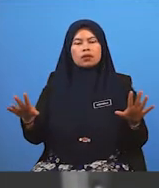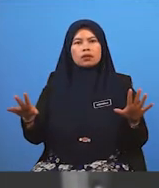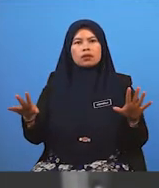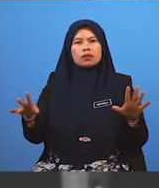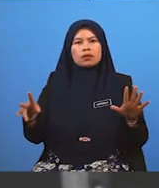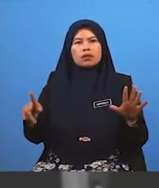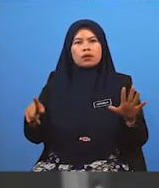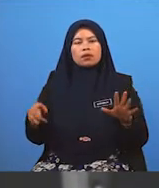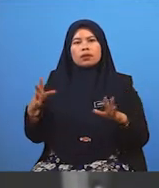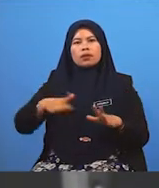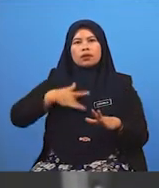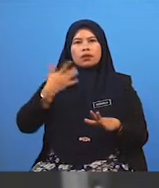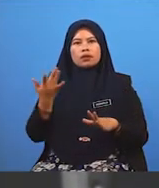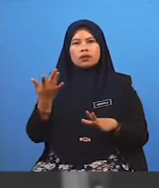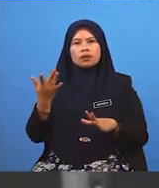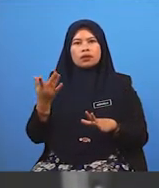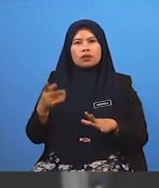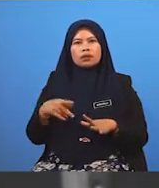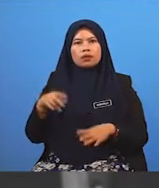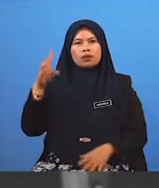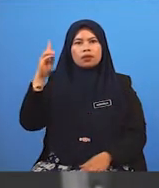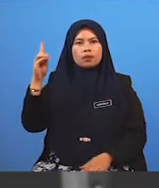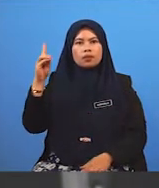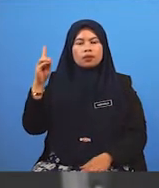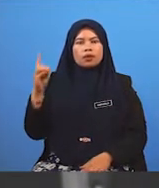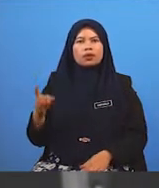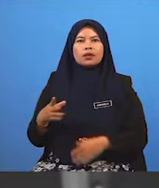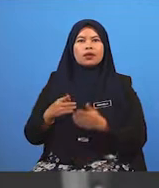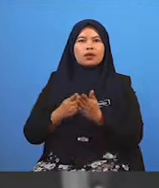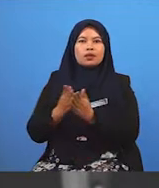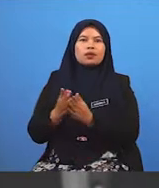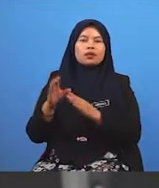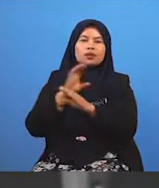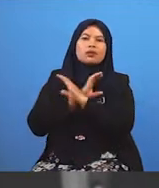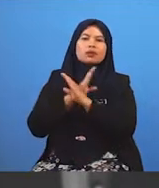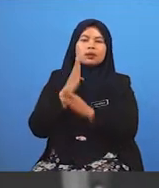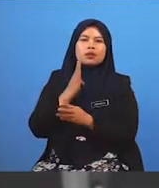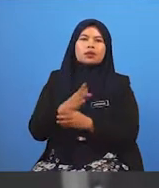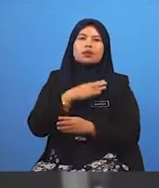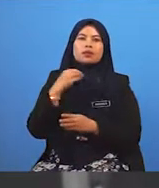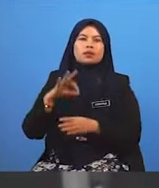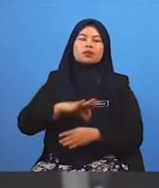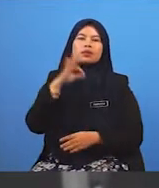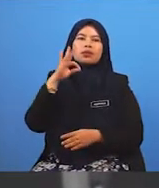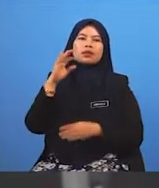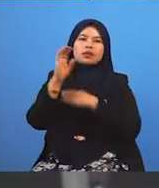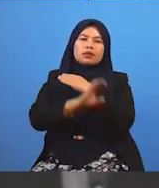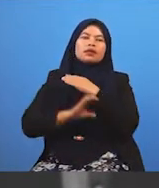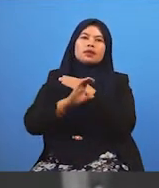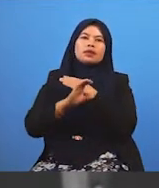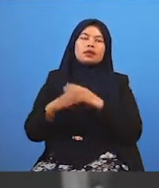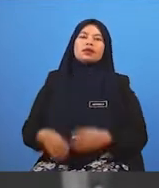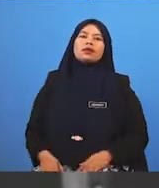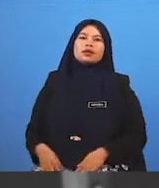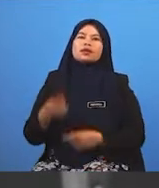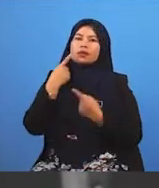D. Pemangkin dan pendorong cinta bangsa dan semangat kenegerian. Sila jawab